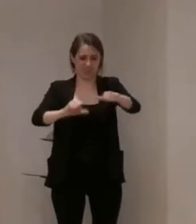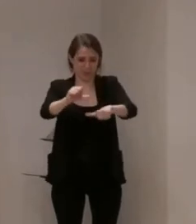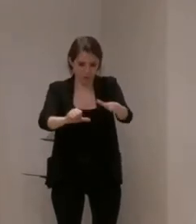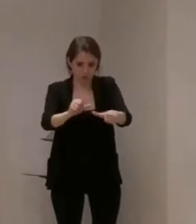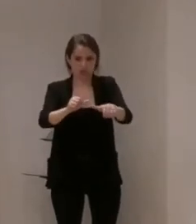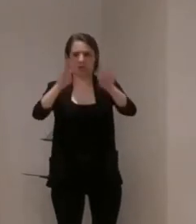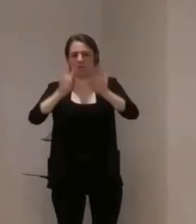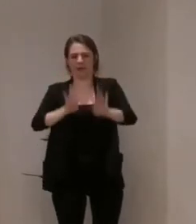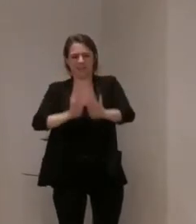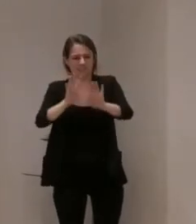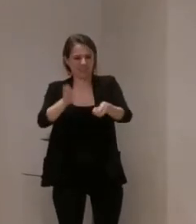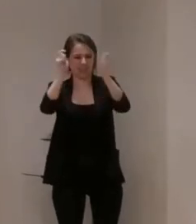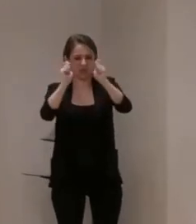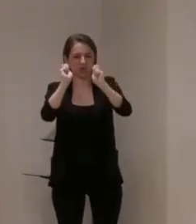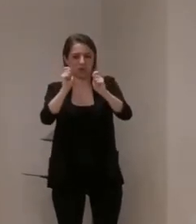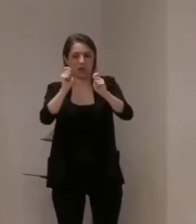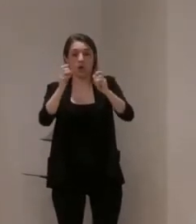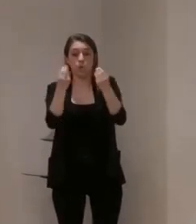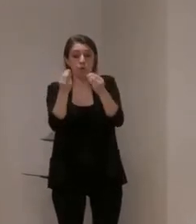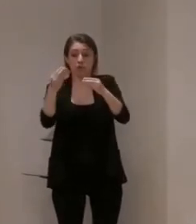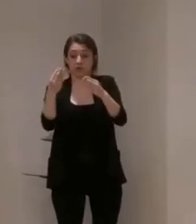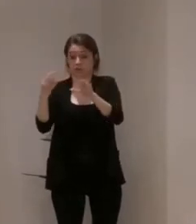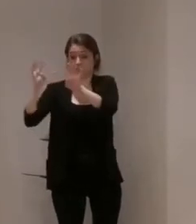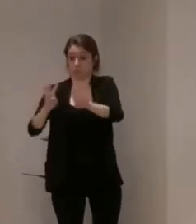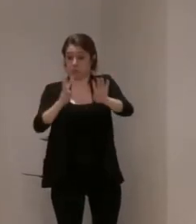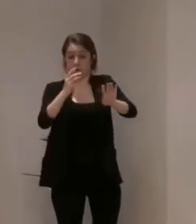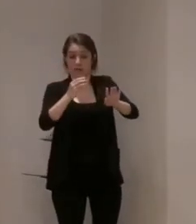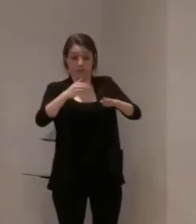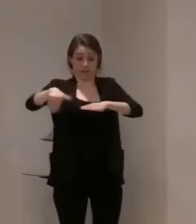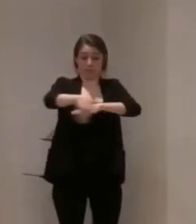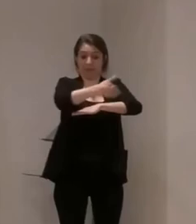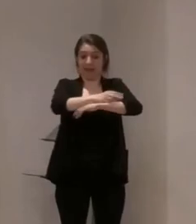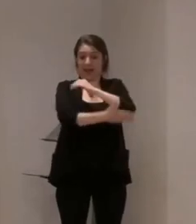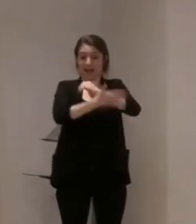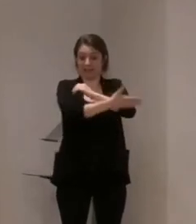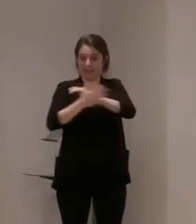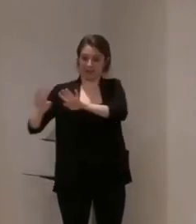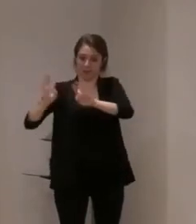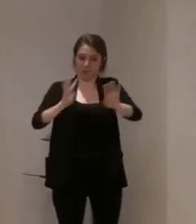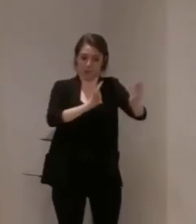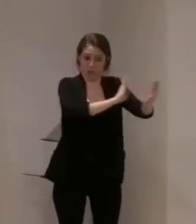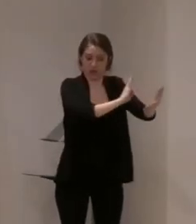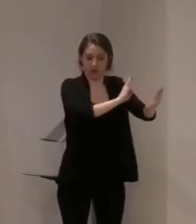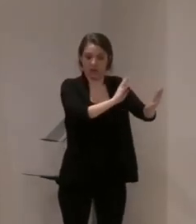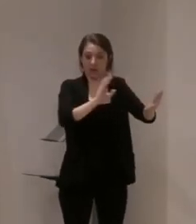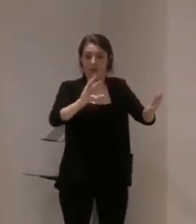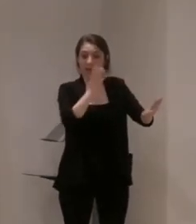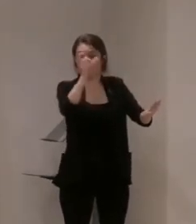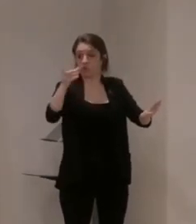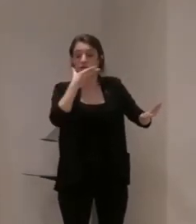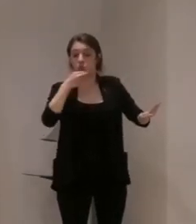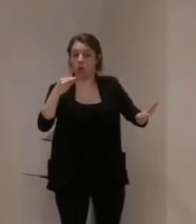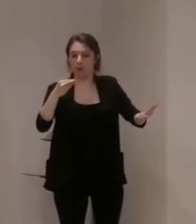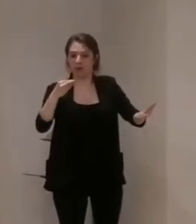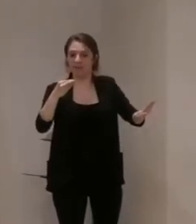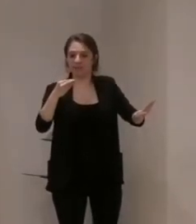moltes manifestacions passaven per Vieletana, perquè és un símbol de la repressió i la gent jove